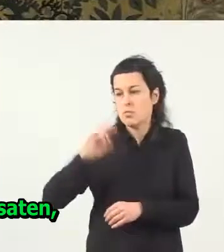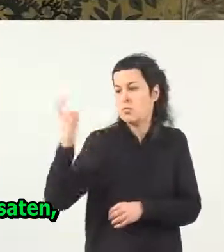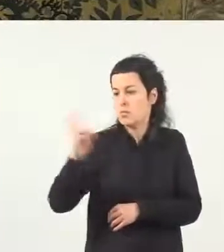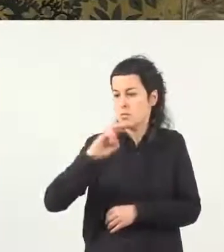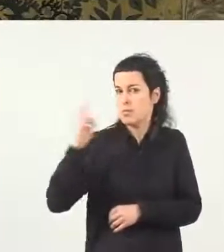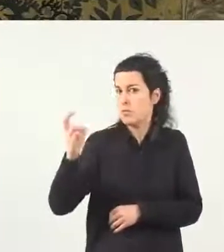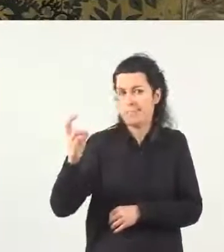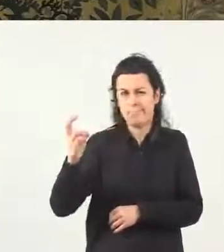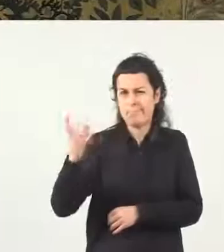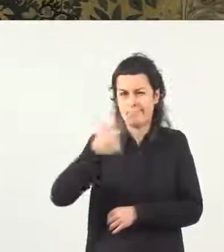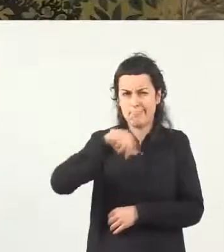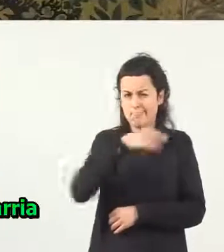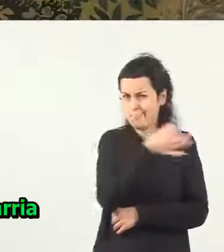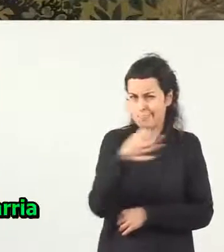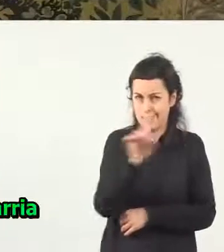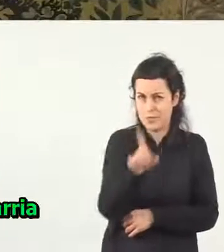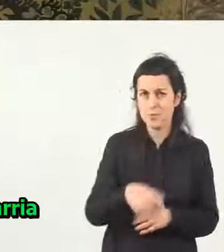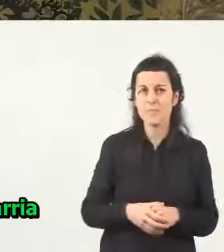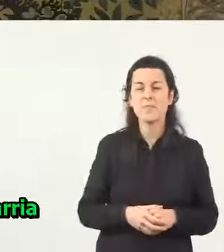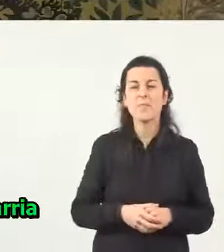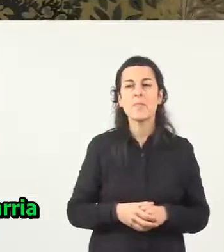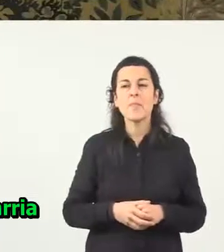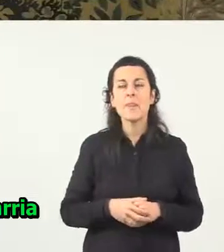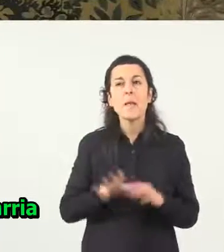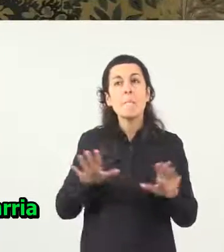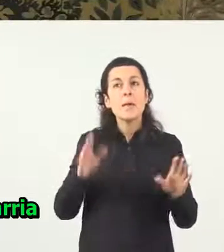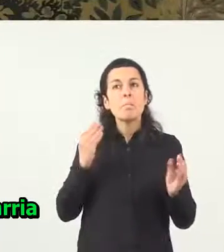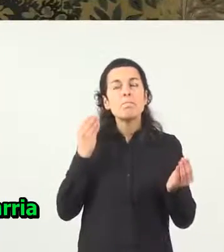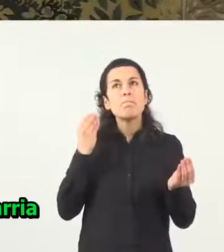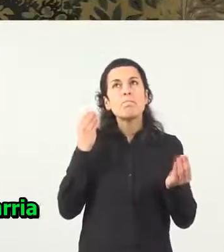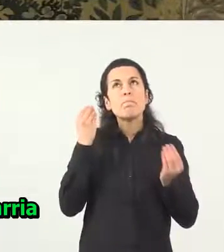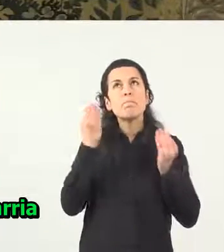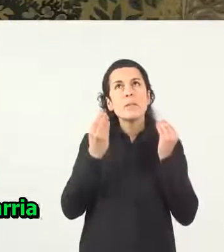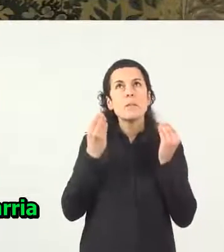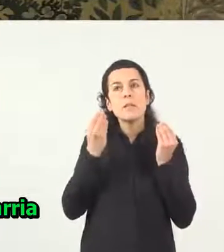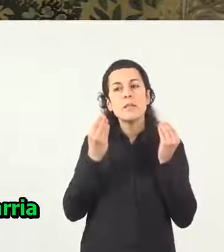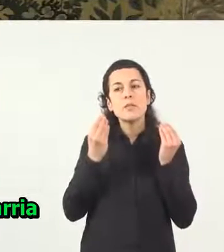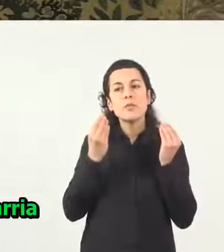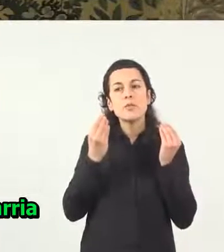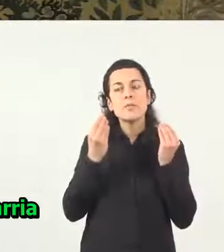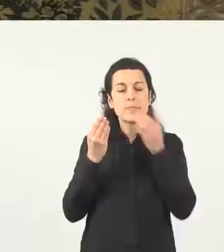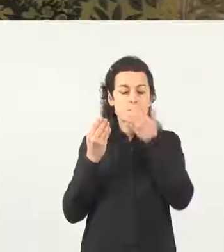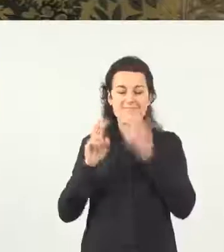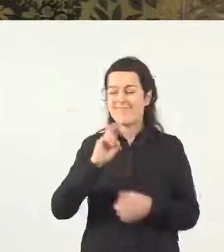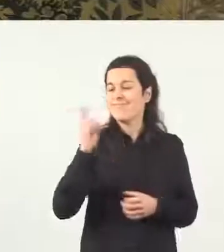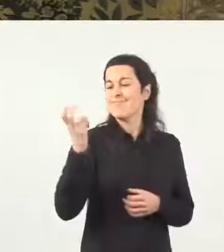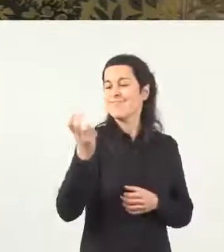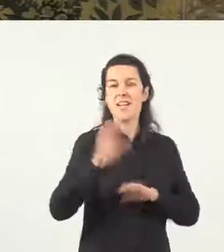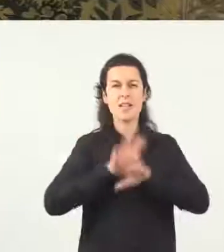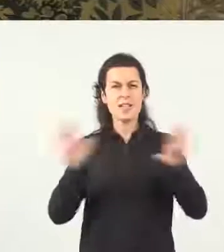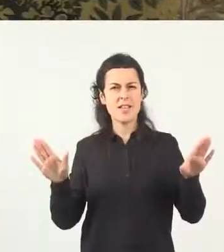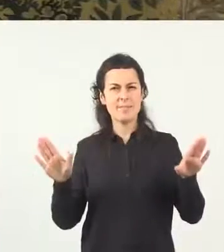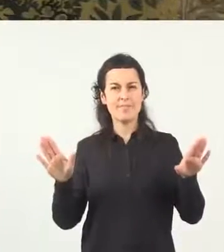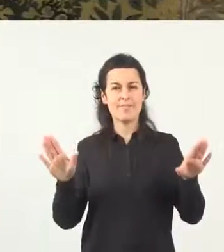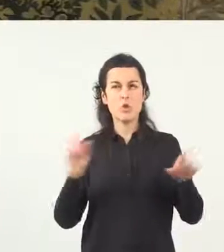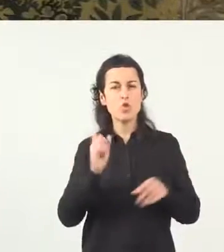gaude asmatzen, hori azteko. Baina, iruitzen zait, ez dela komenigarria bakarrik hori erabiltzea, anistasuna